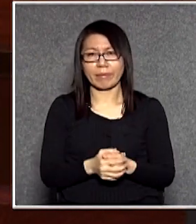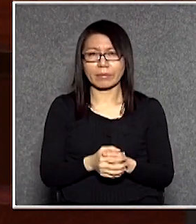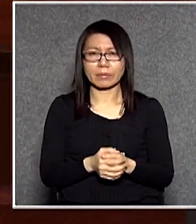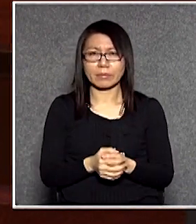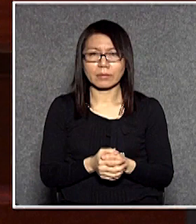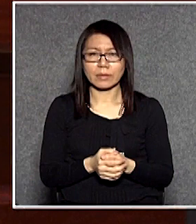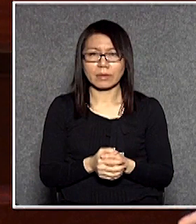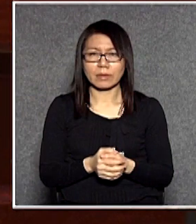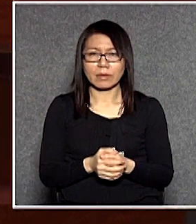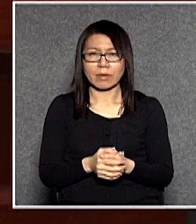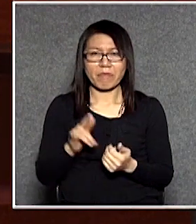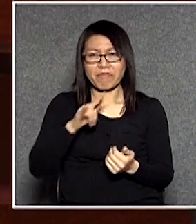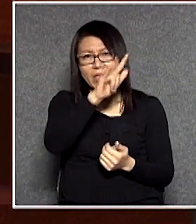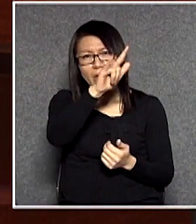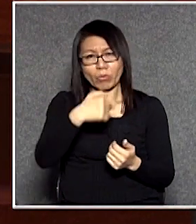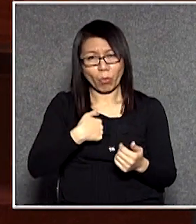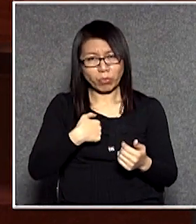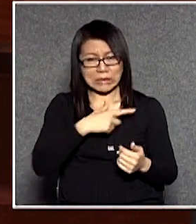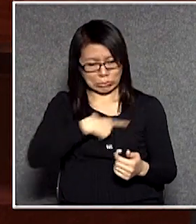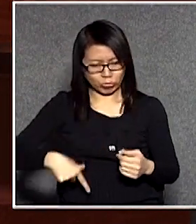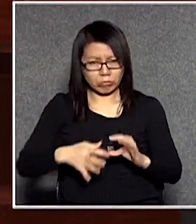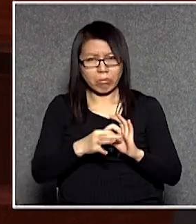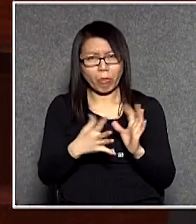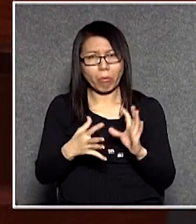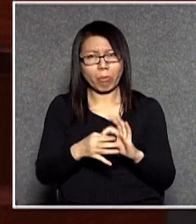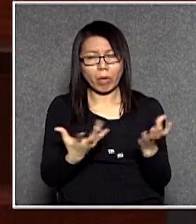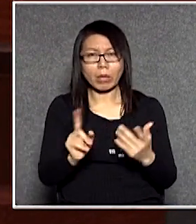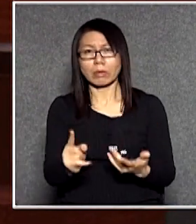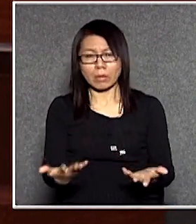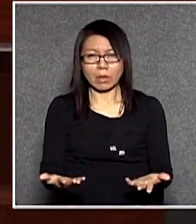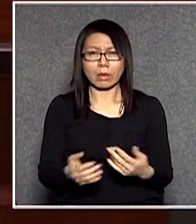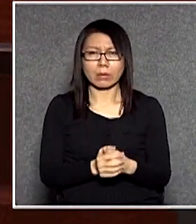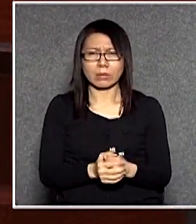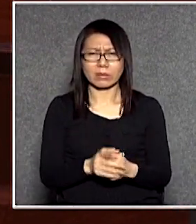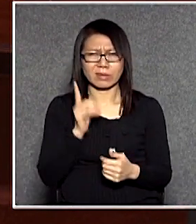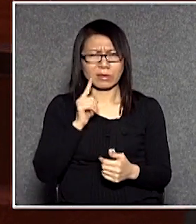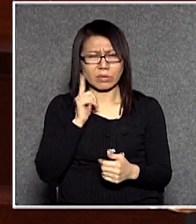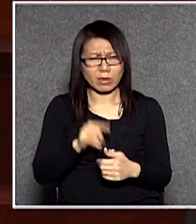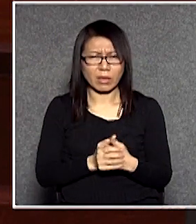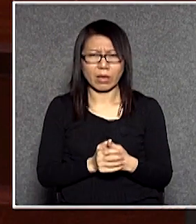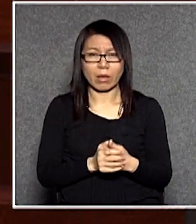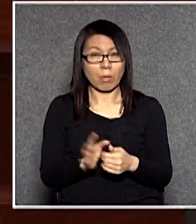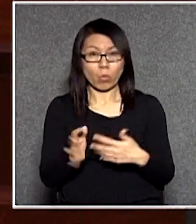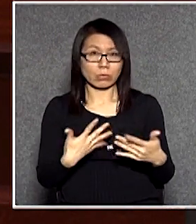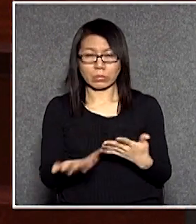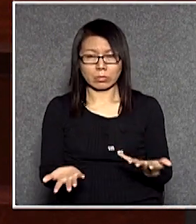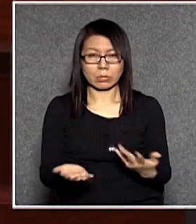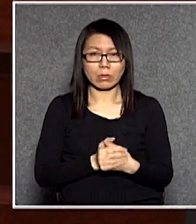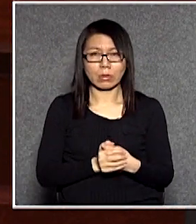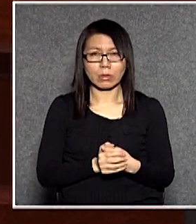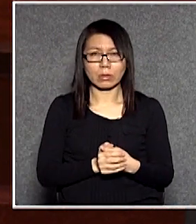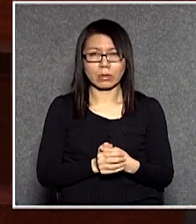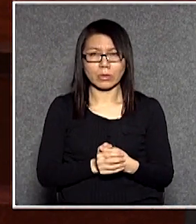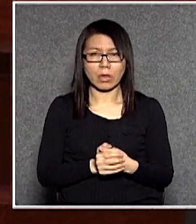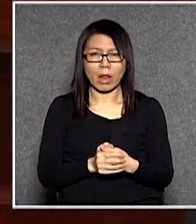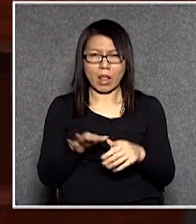收飛機關你咩事咧？請問係咪？嗱，呢啲咁嘅所謂基本上係醜聞嚟嘅，冇事嘅喎。咁你咪雙重標準